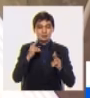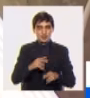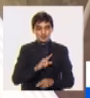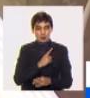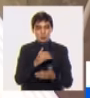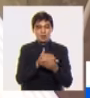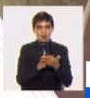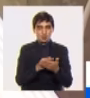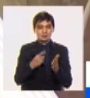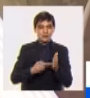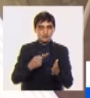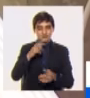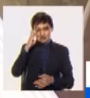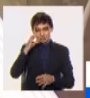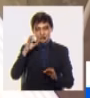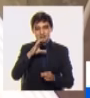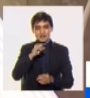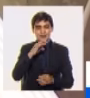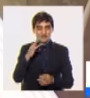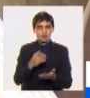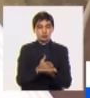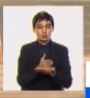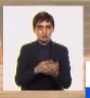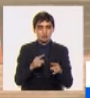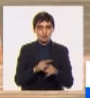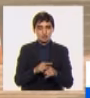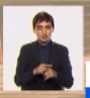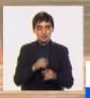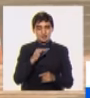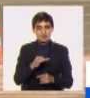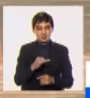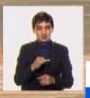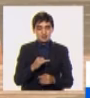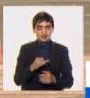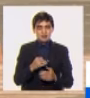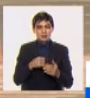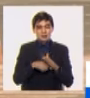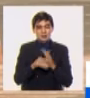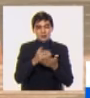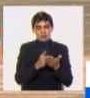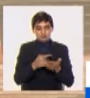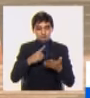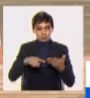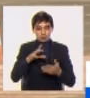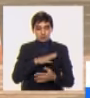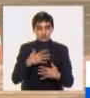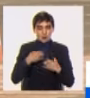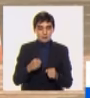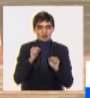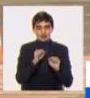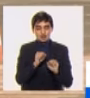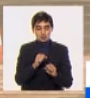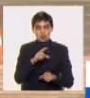протоколам и требованиям государственной санитарной службы в кокон с особо подчеркнули что защита здоровья людей